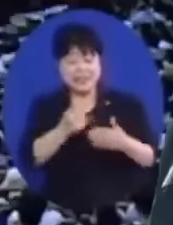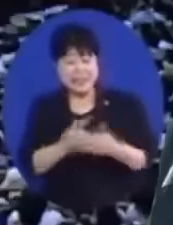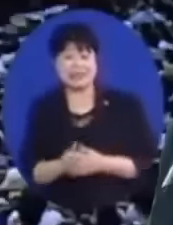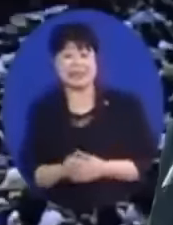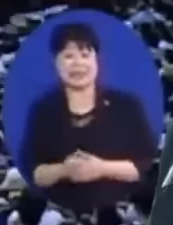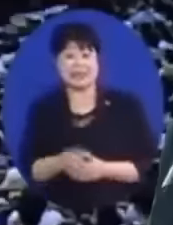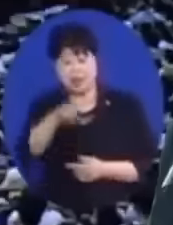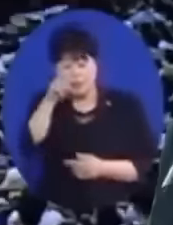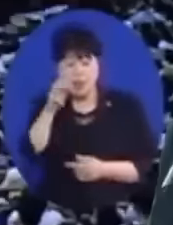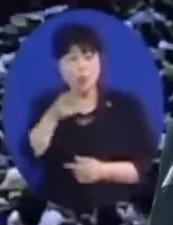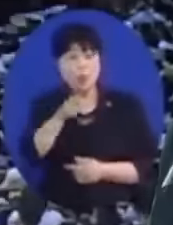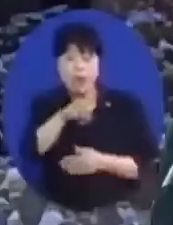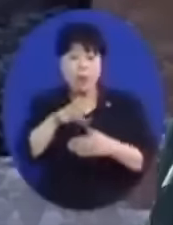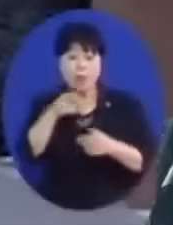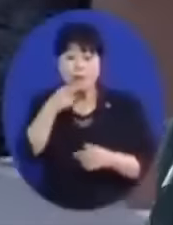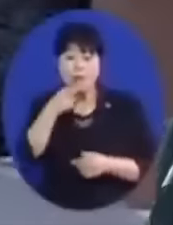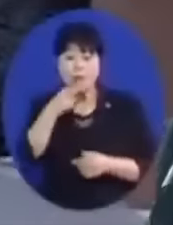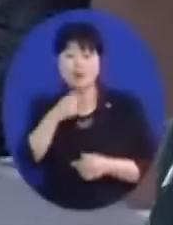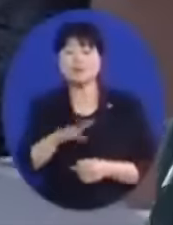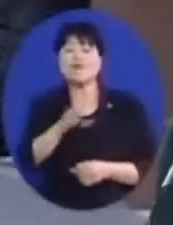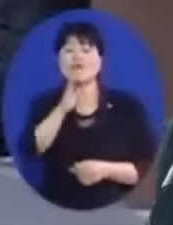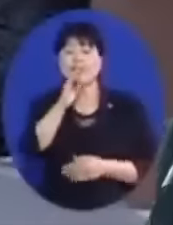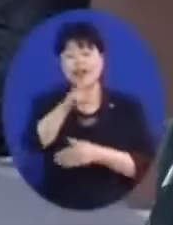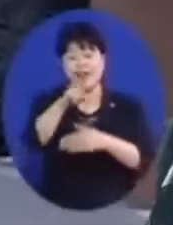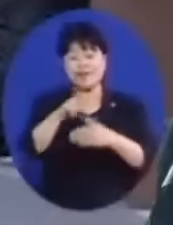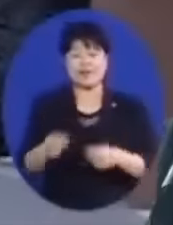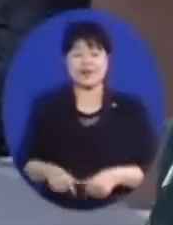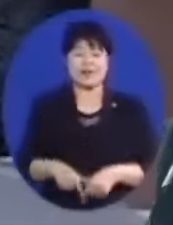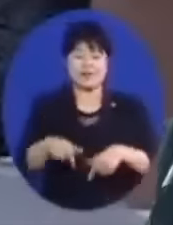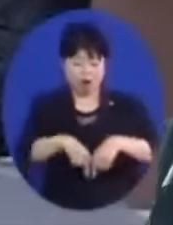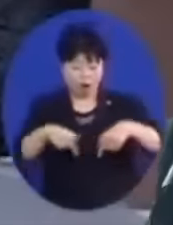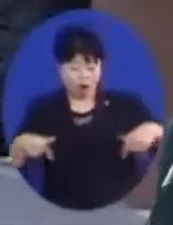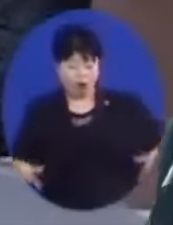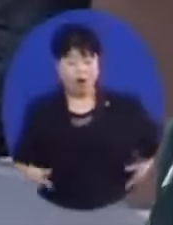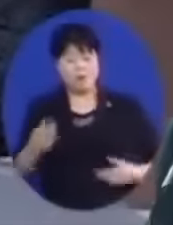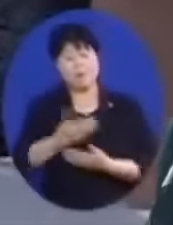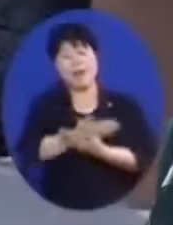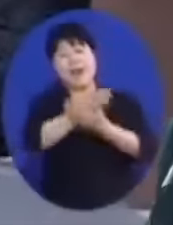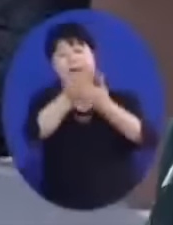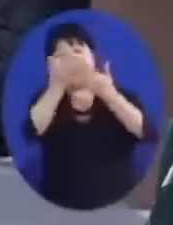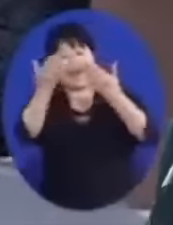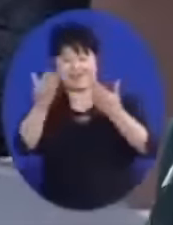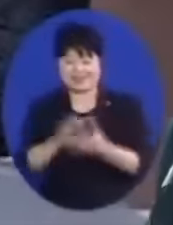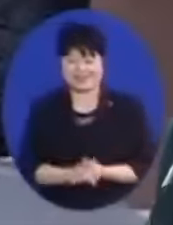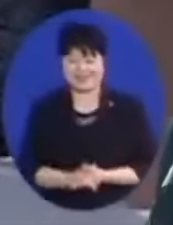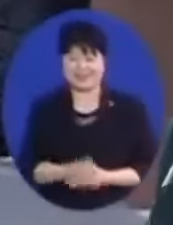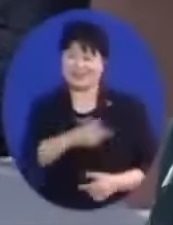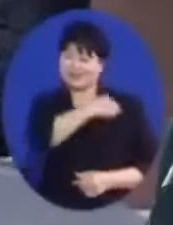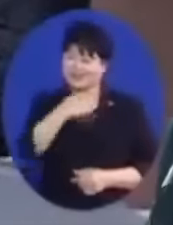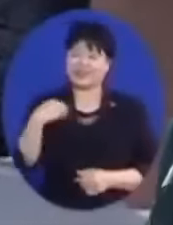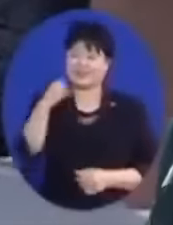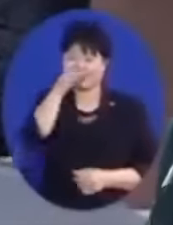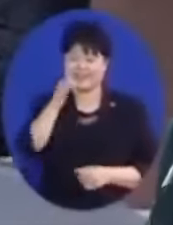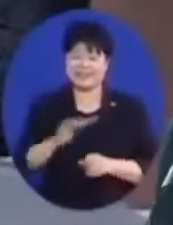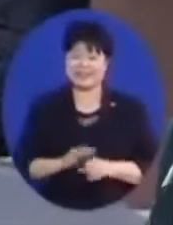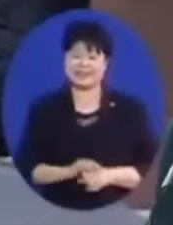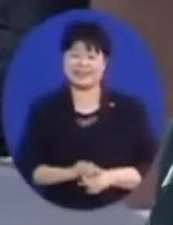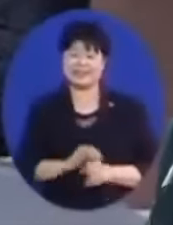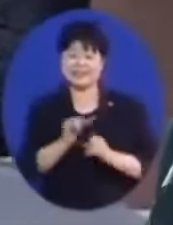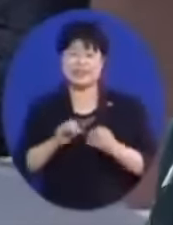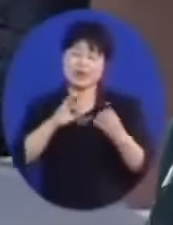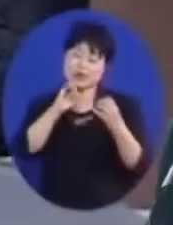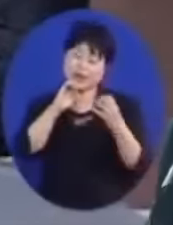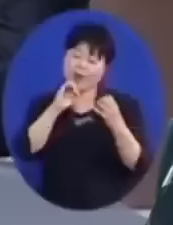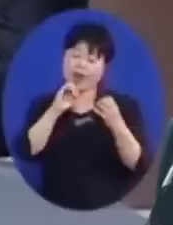적대 감정이 없습니다. 마음이 넓고 환합니다. 그렇기 때문에 여유 있게 사람들과 대화를